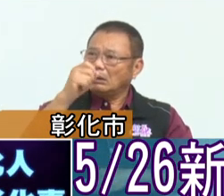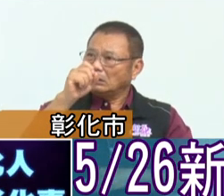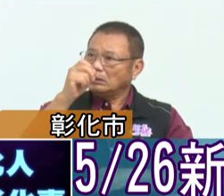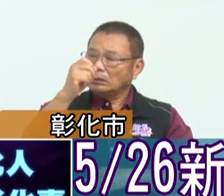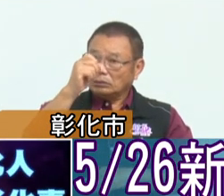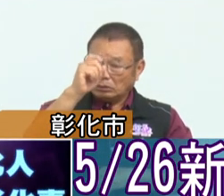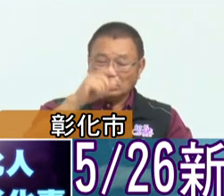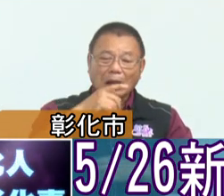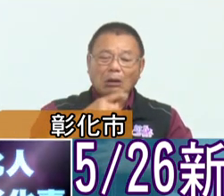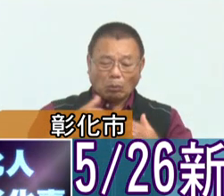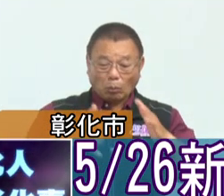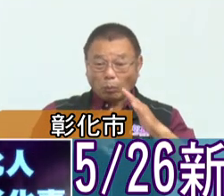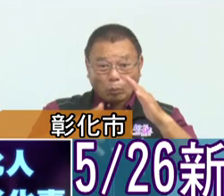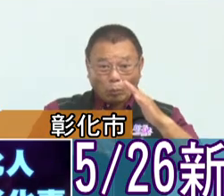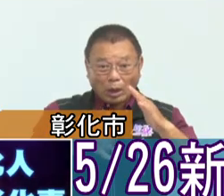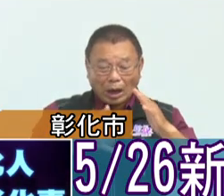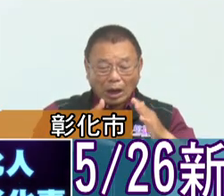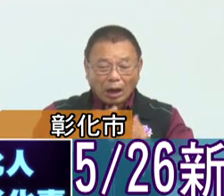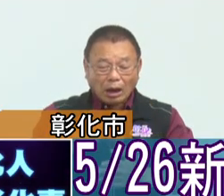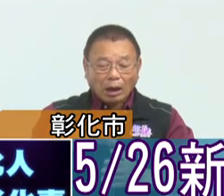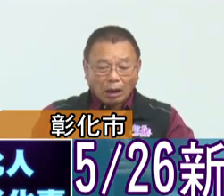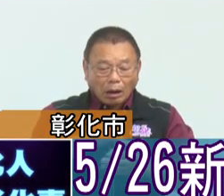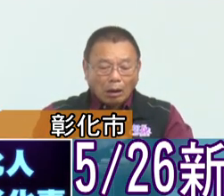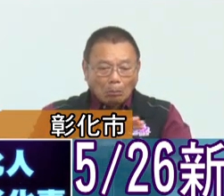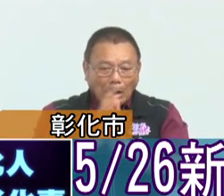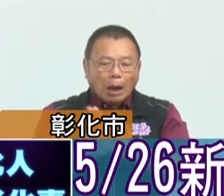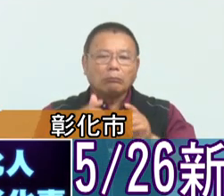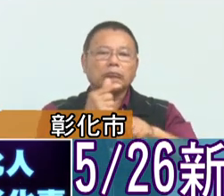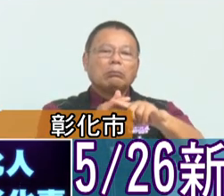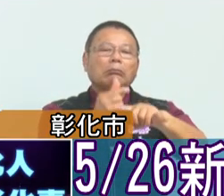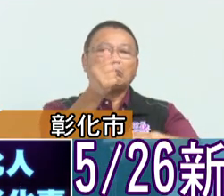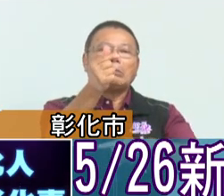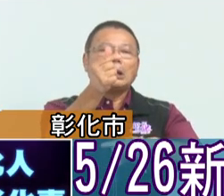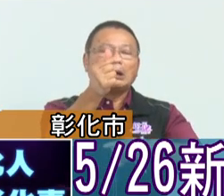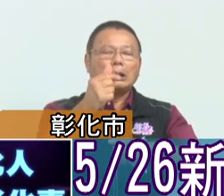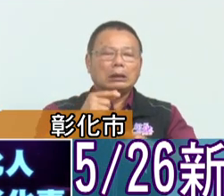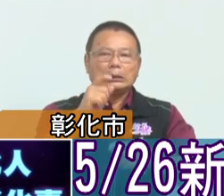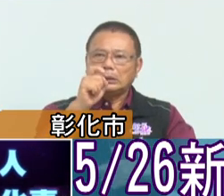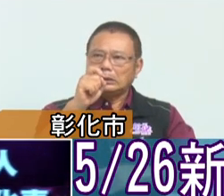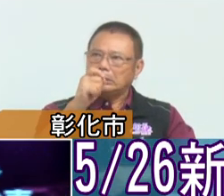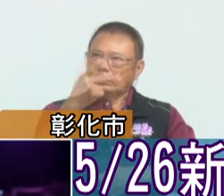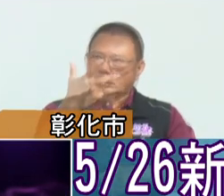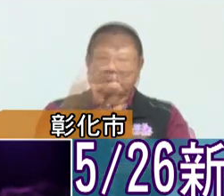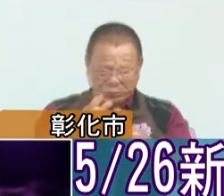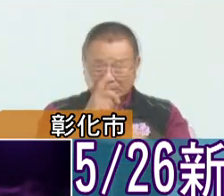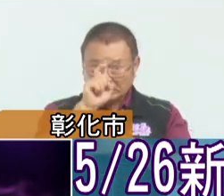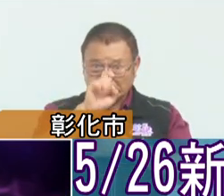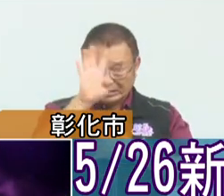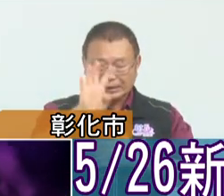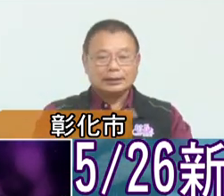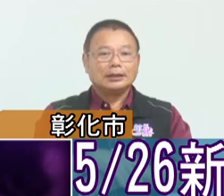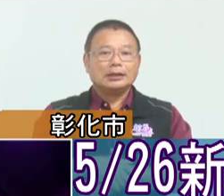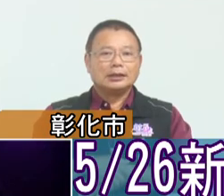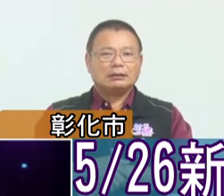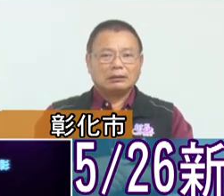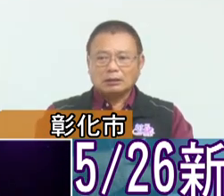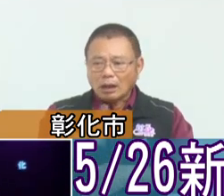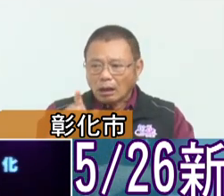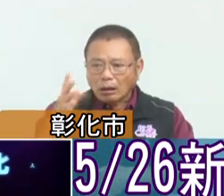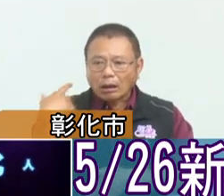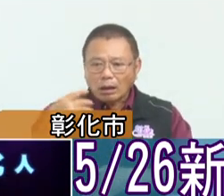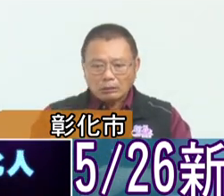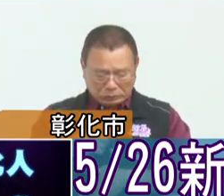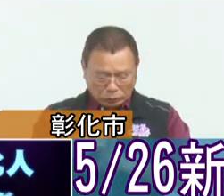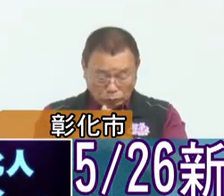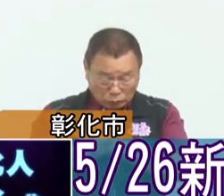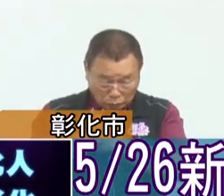性不代表没事，啊，你还是要自主管理14天。因为我们最近起来的一些案例都是